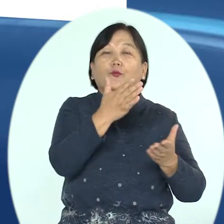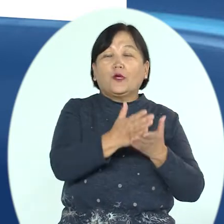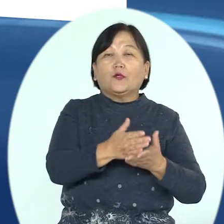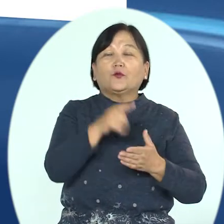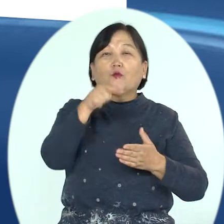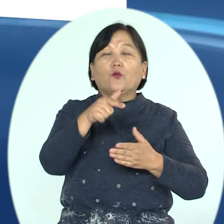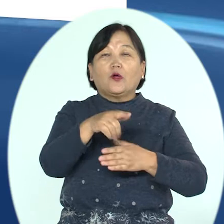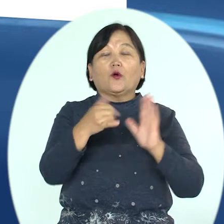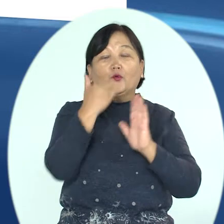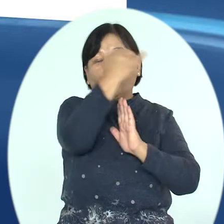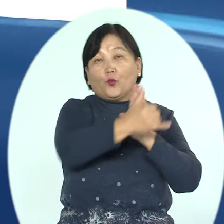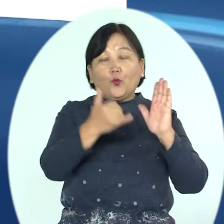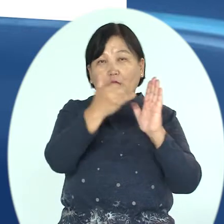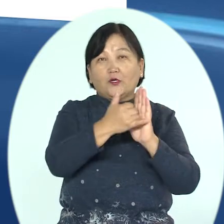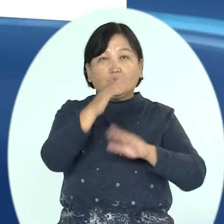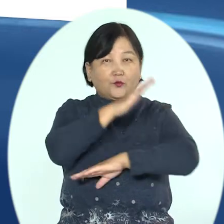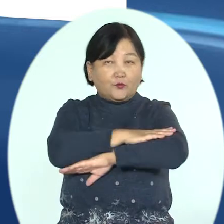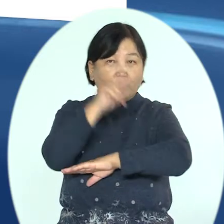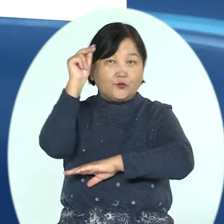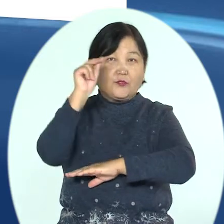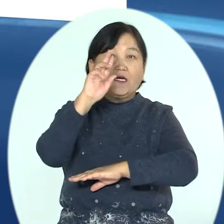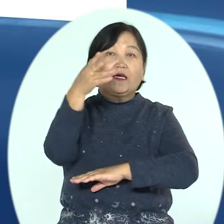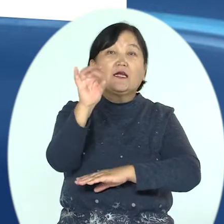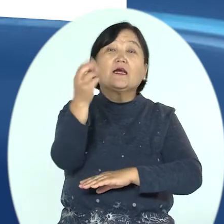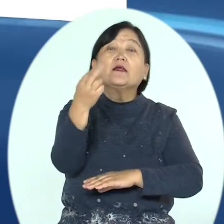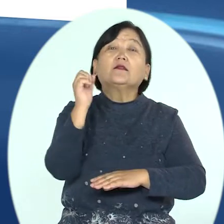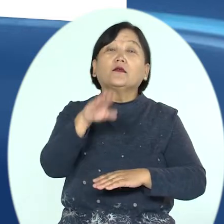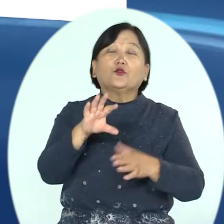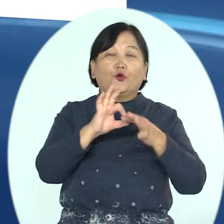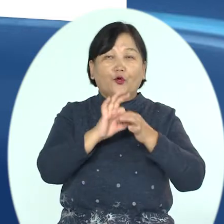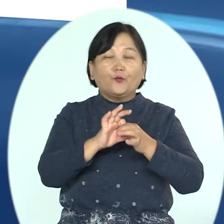хичээлийнх нь сургалтын төлбөрийг нь олгоод явж байгаа. Тэгээд